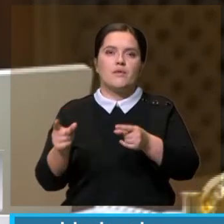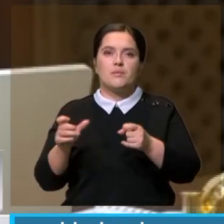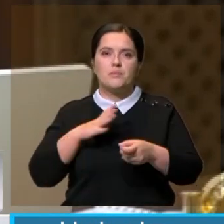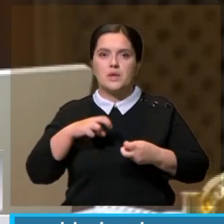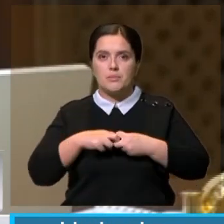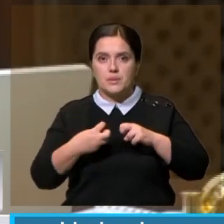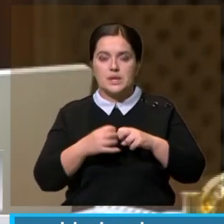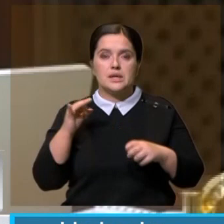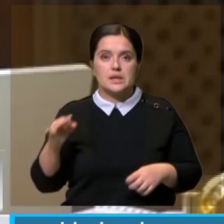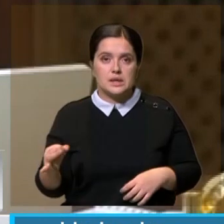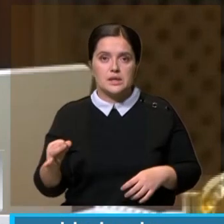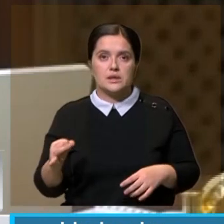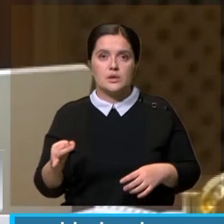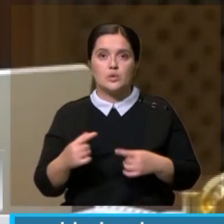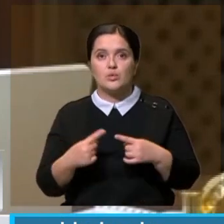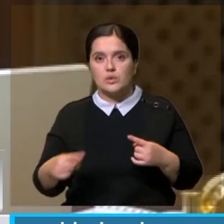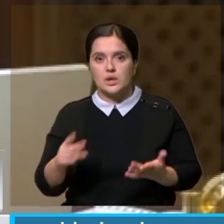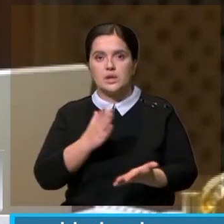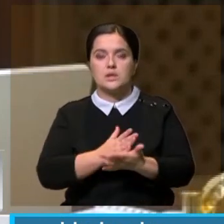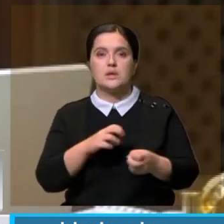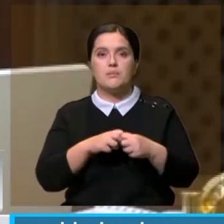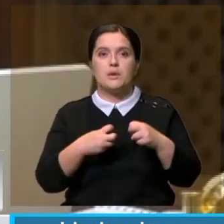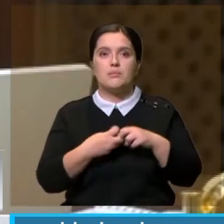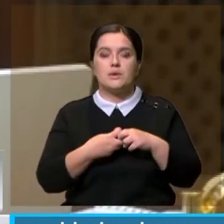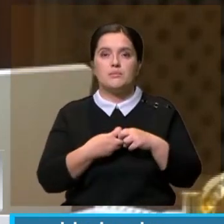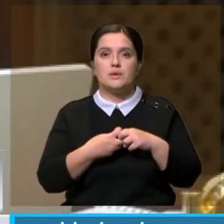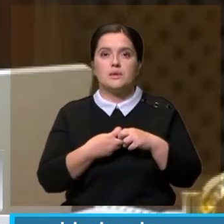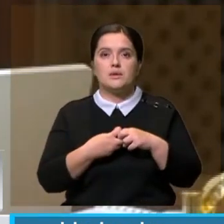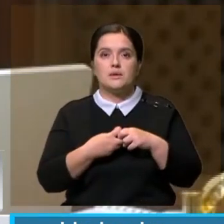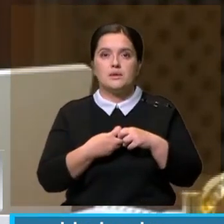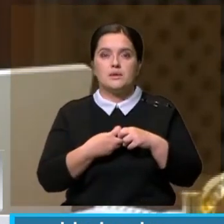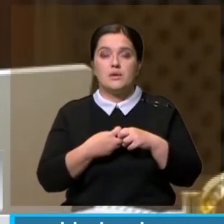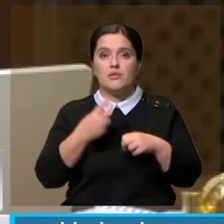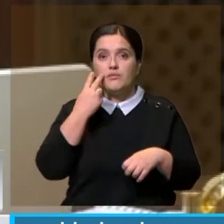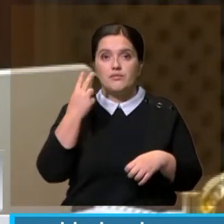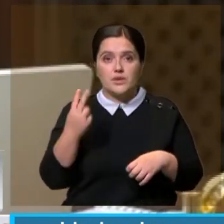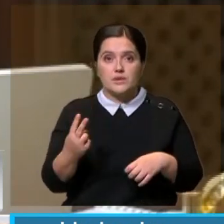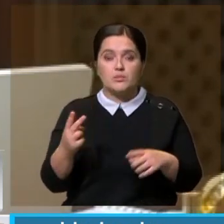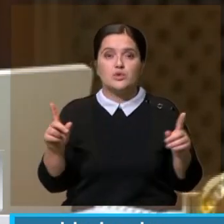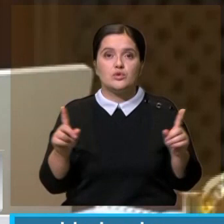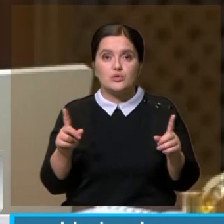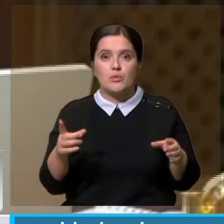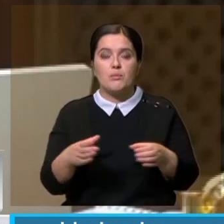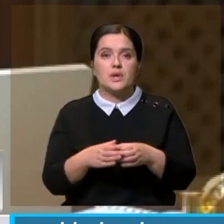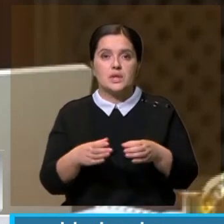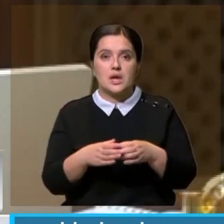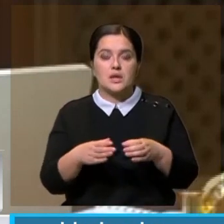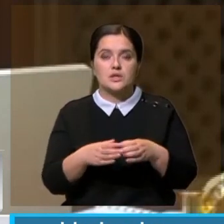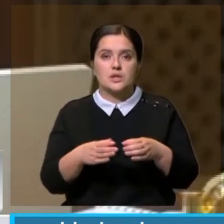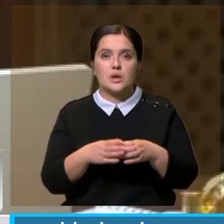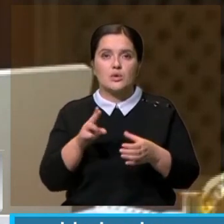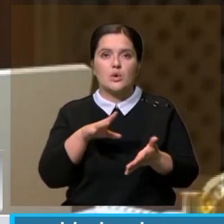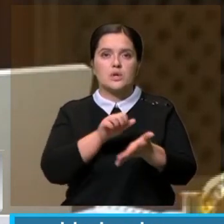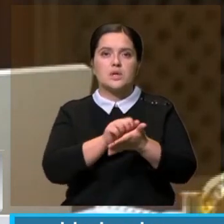проблема была, и другие есть проблемы. То есть Мы видим, что подрядчик, кто